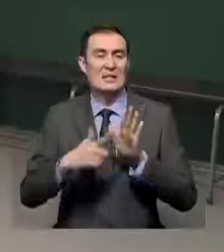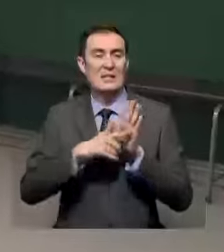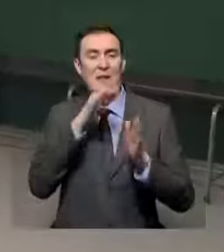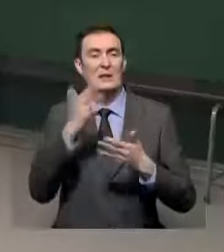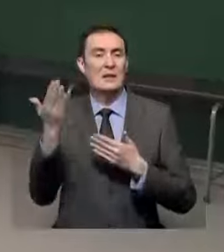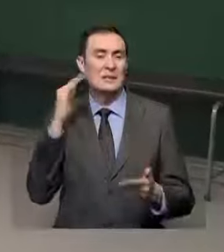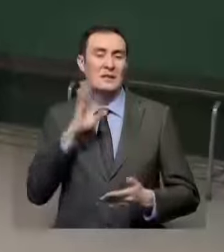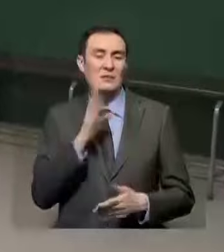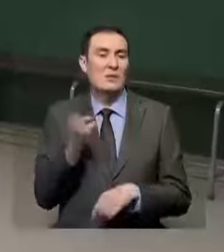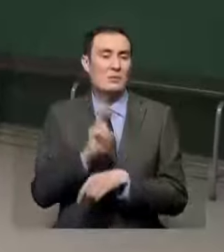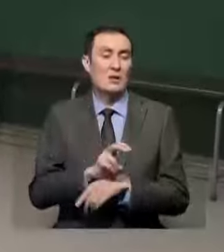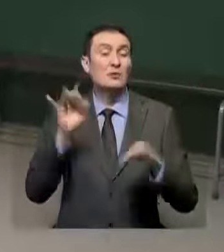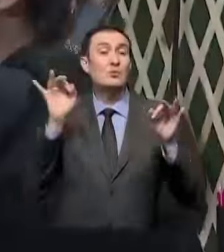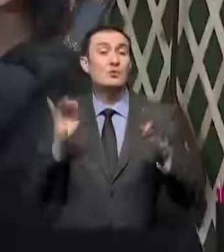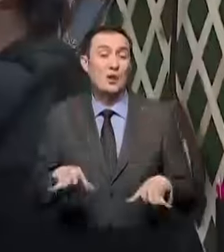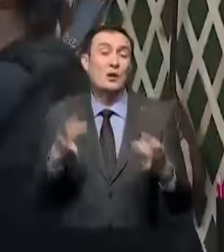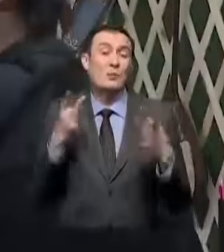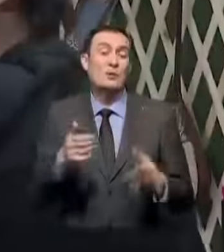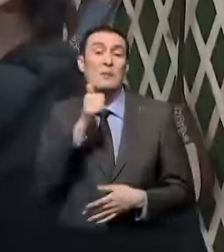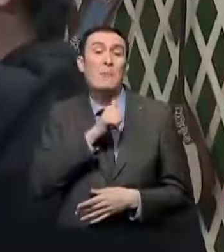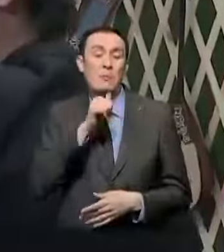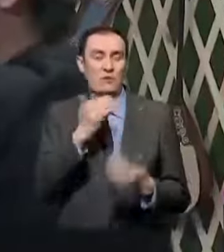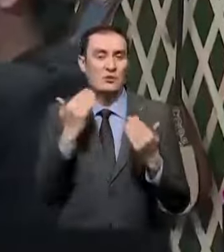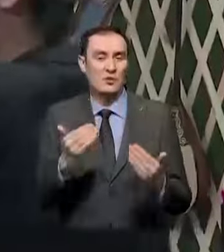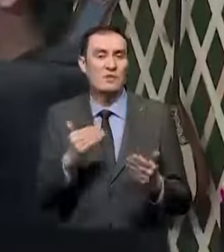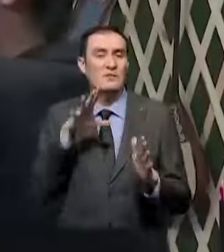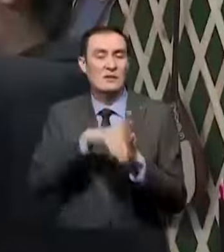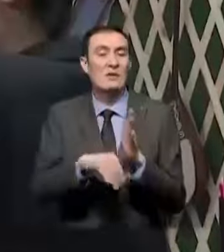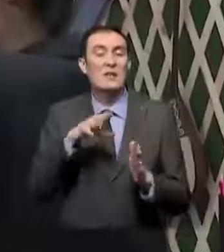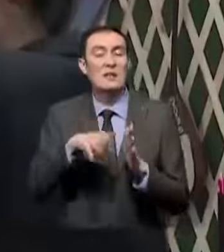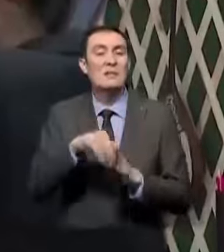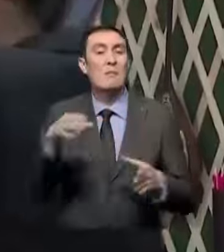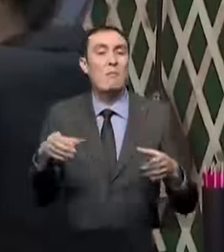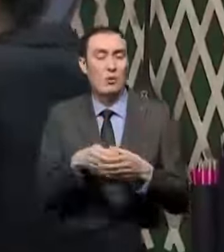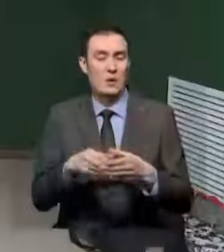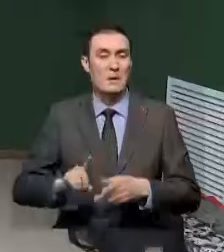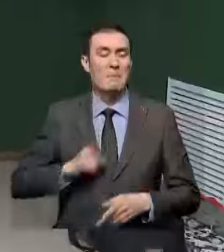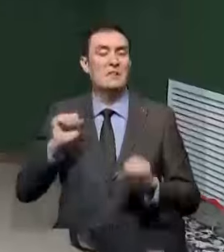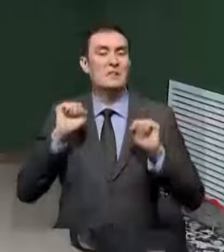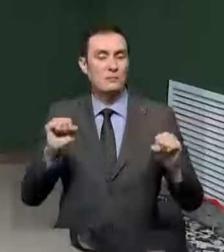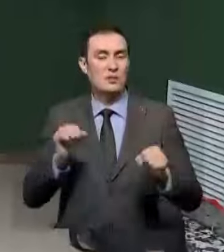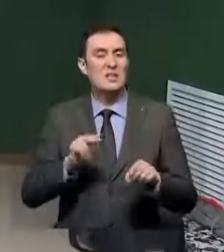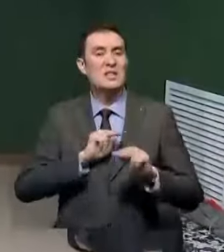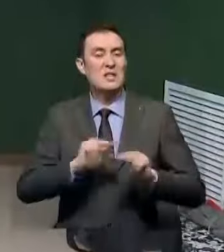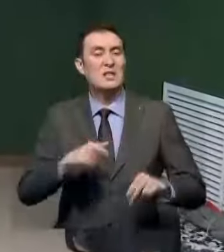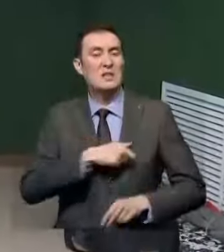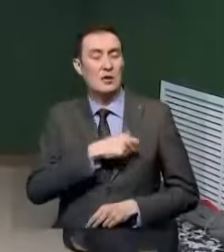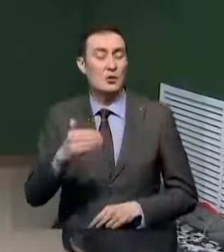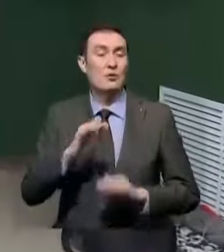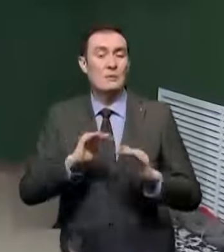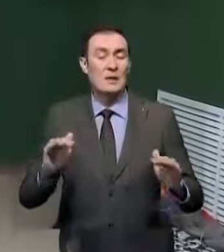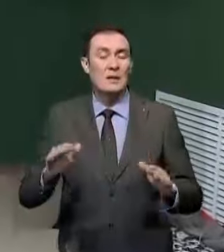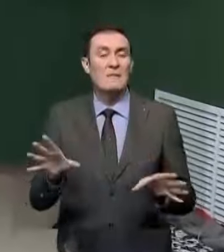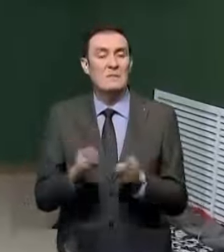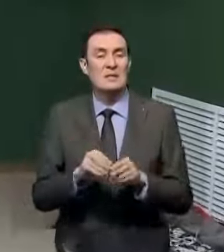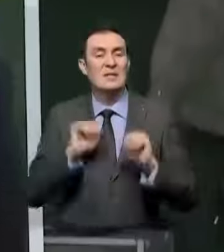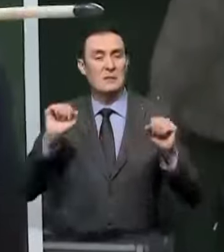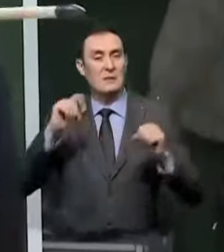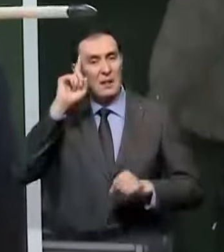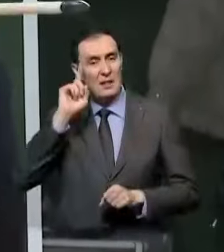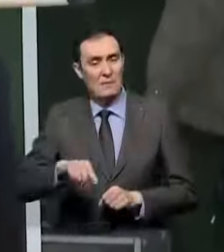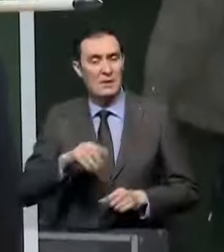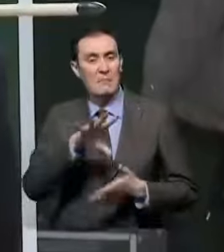назад, Анжела пришла случайно, просто попробовать. Сейчас она в составе национальной сборной, мастер спорта и тренер. Ее ученики вместе со спортивными